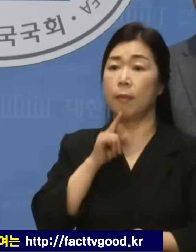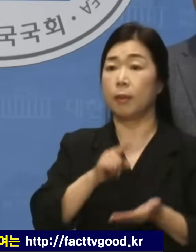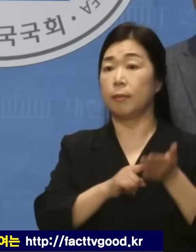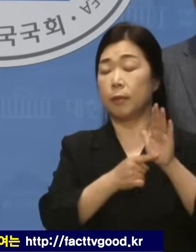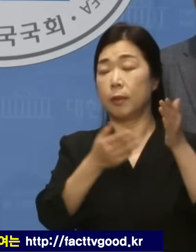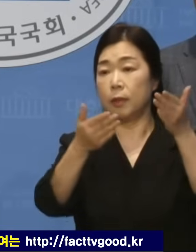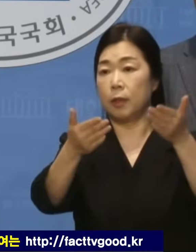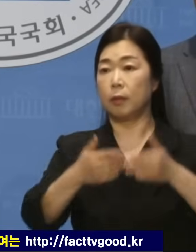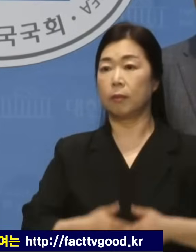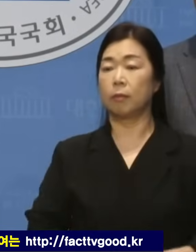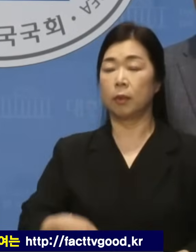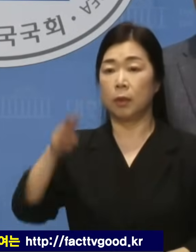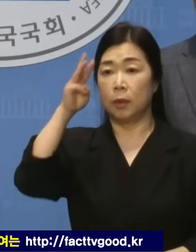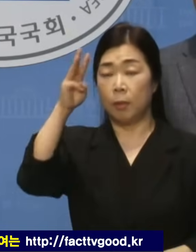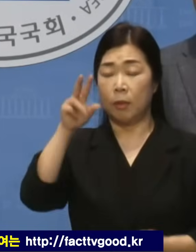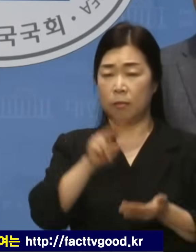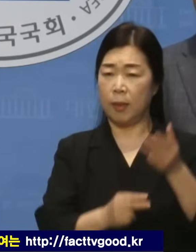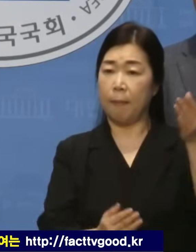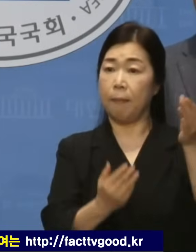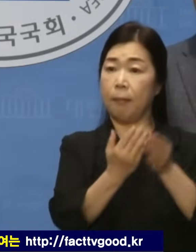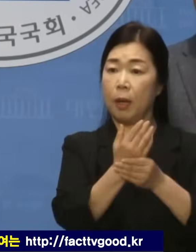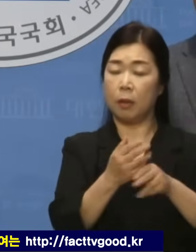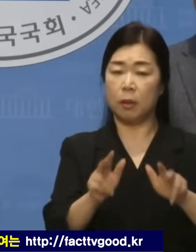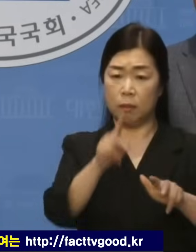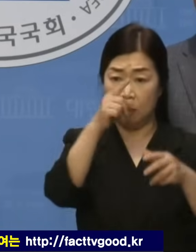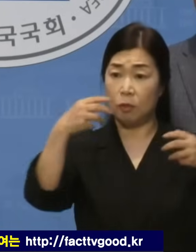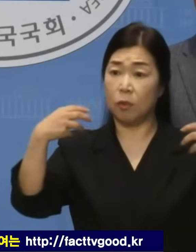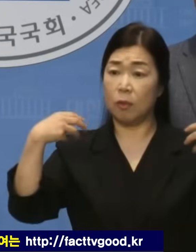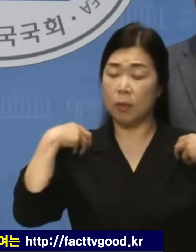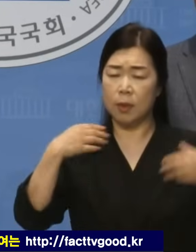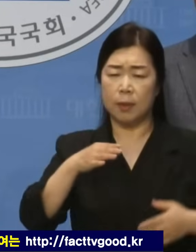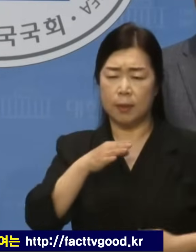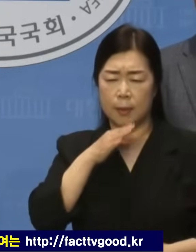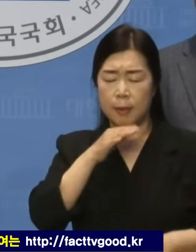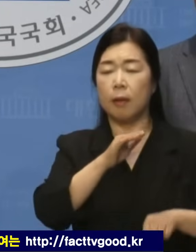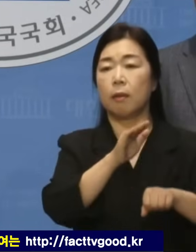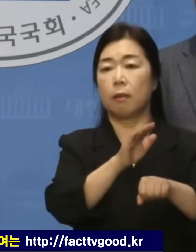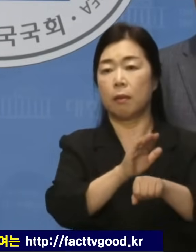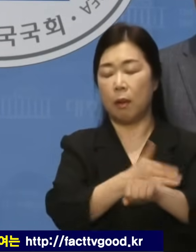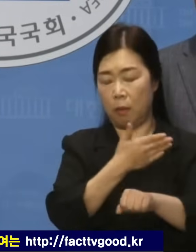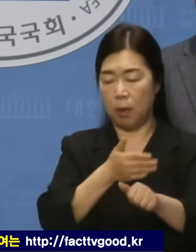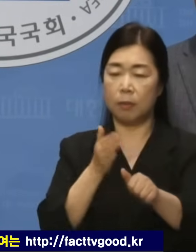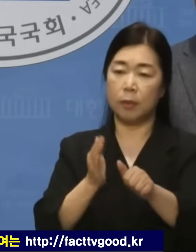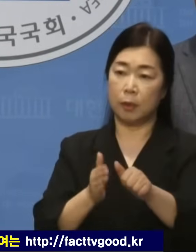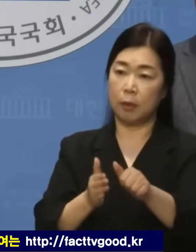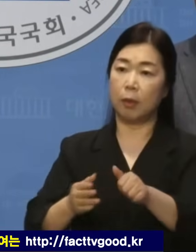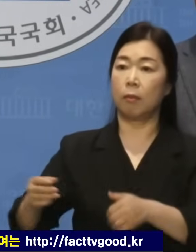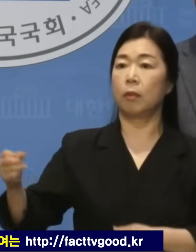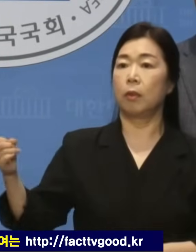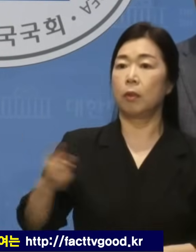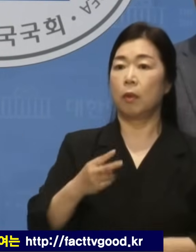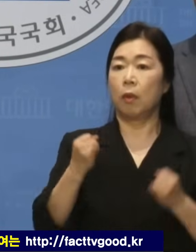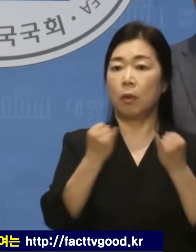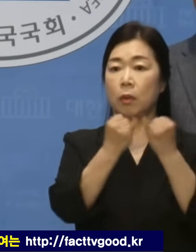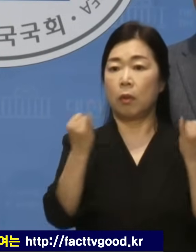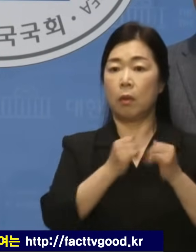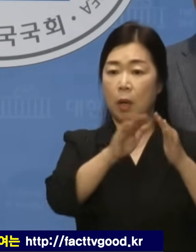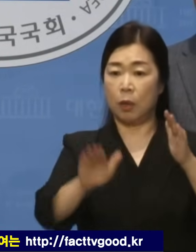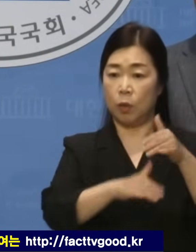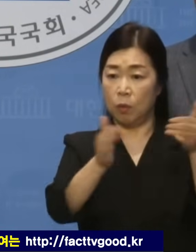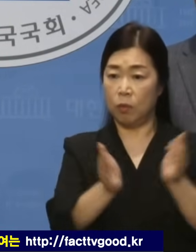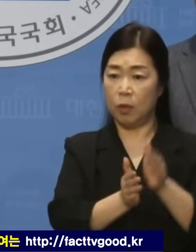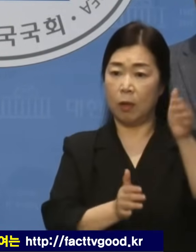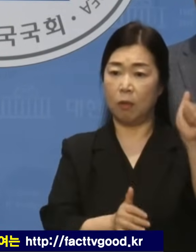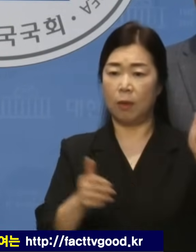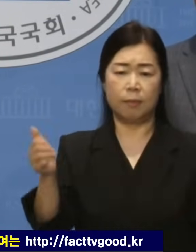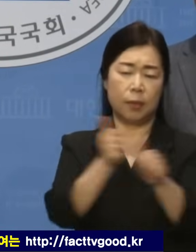모였습니다. 젠버리 파행에 현 정부에 대한 진정성 있는 사과를 촉구하고 여가부 장관의 인사